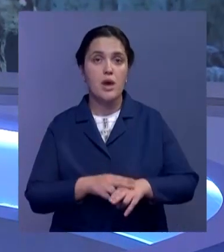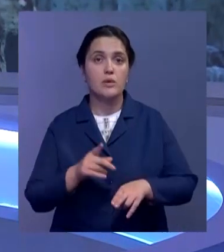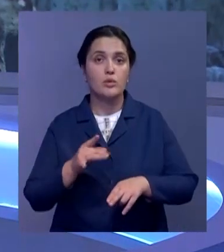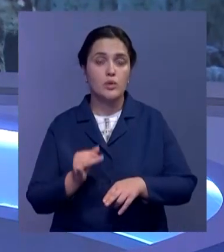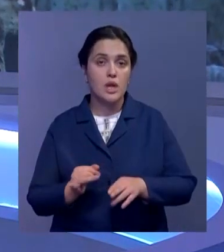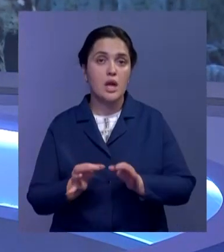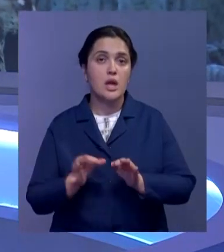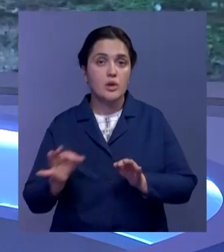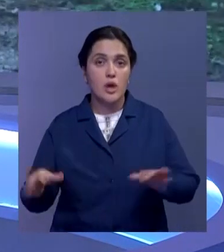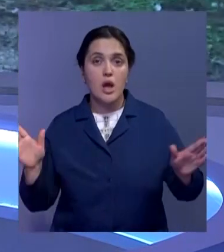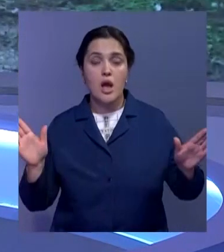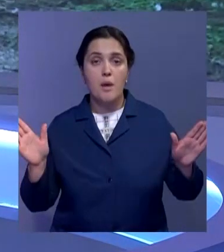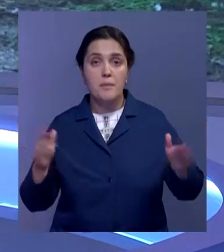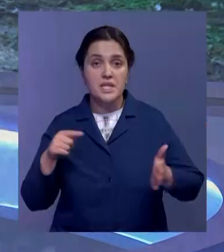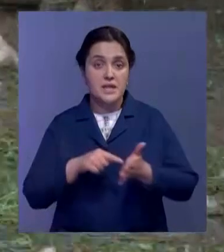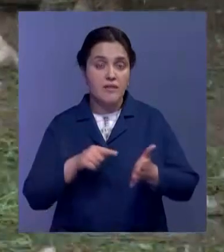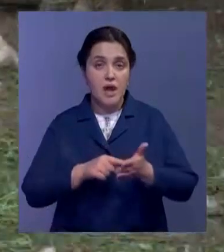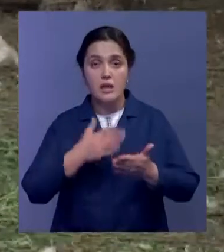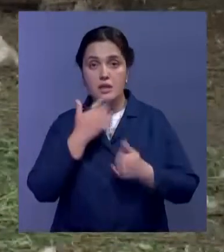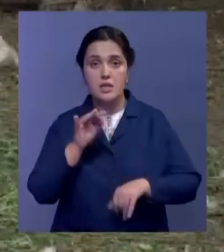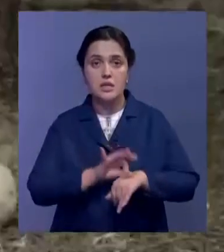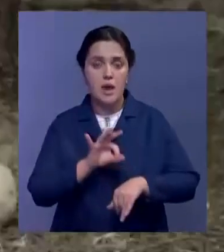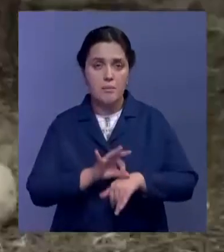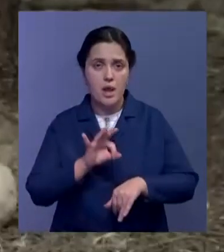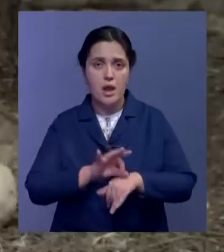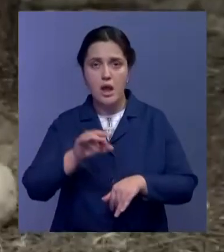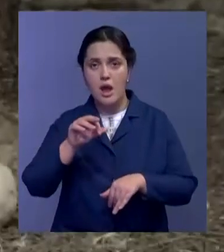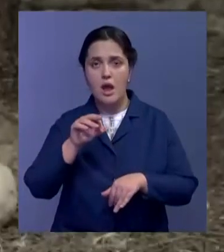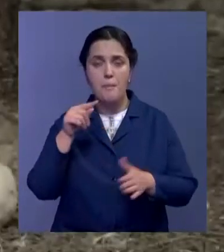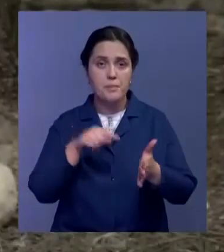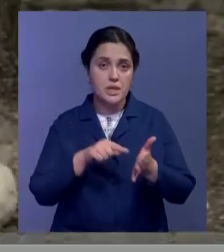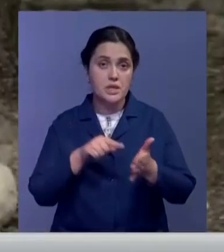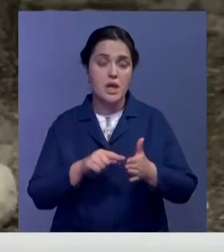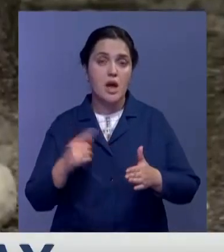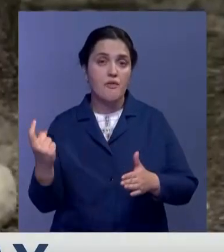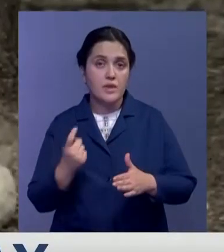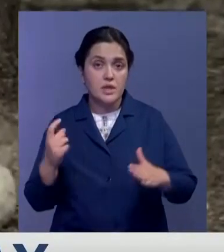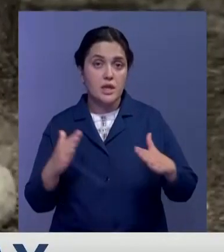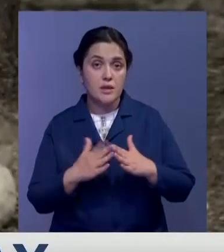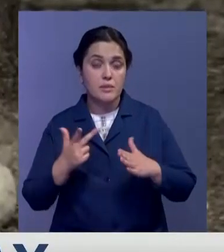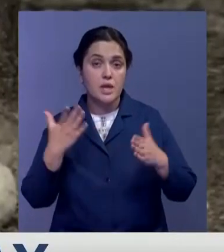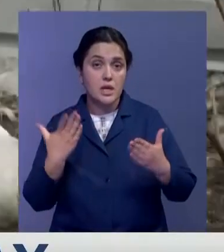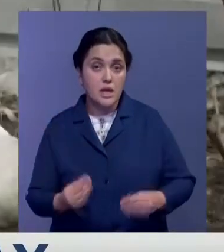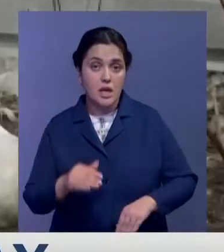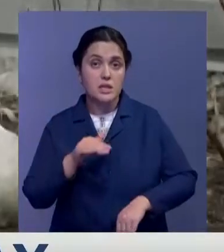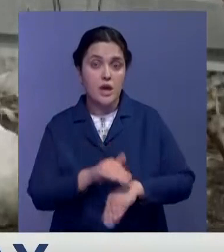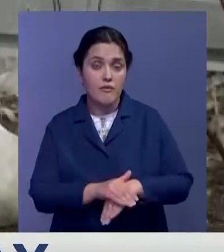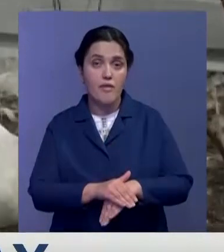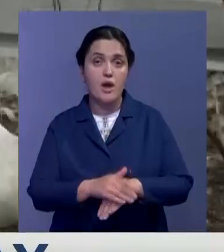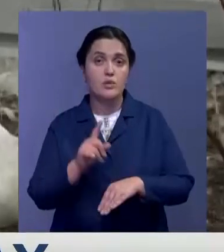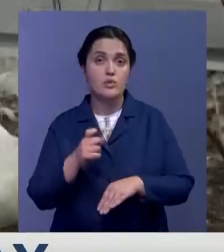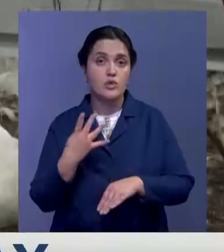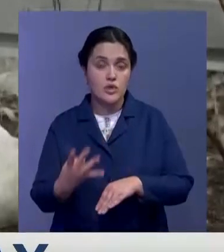районе. Птицефабрик там нет, но заболела птица в частных хозяйствах. За последние три дня ветеринары зафиксировали падеж 104